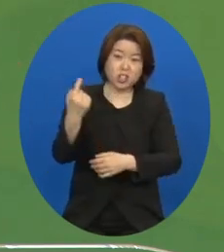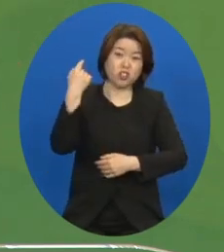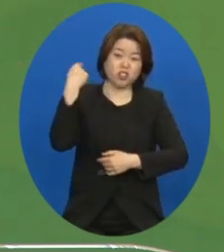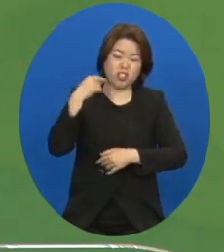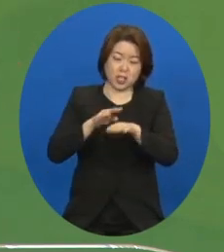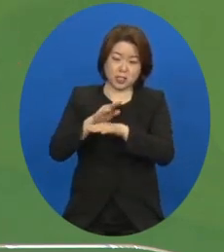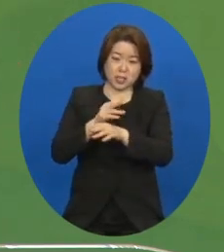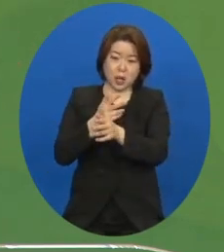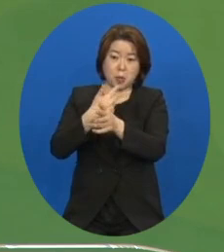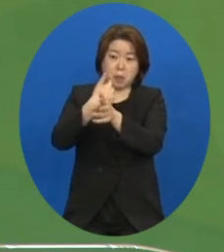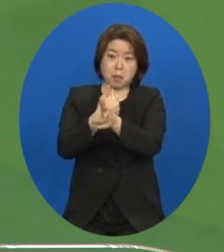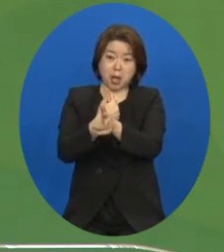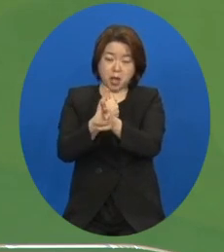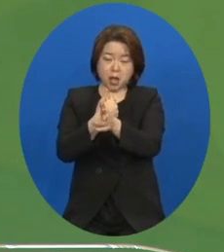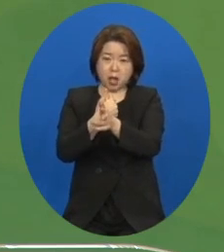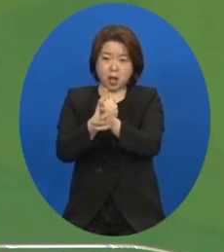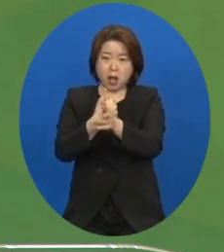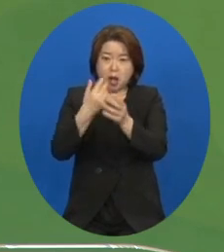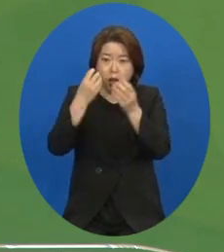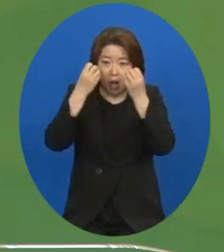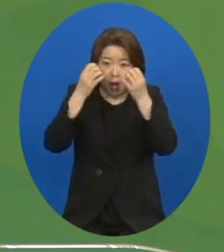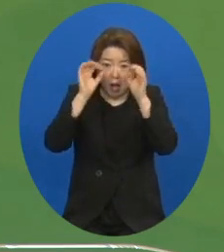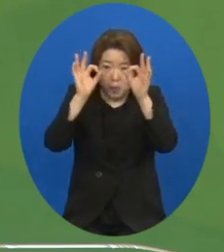장면을 보니까 더 충격이었어요.